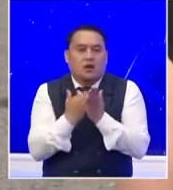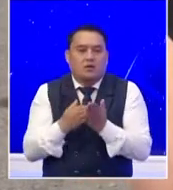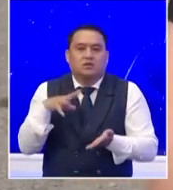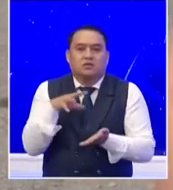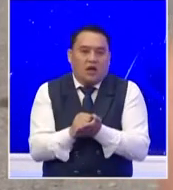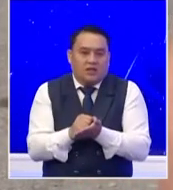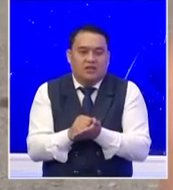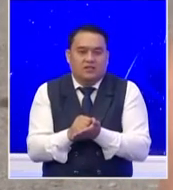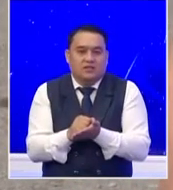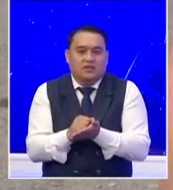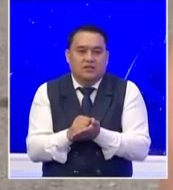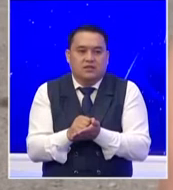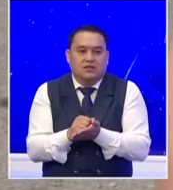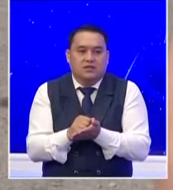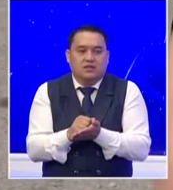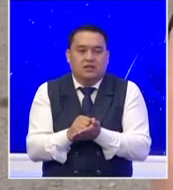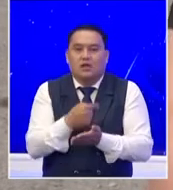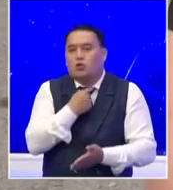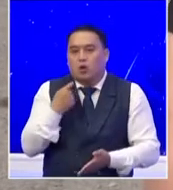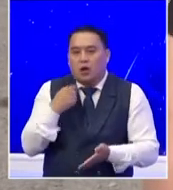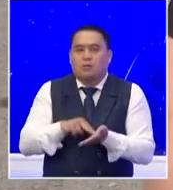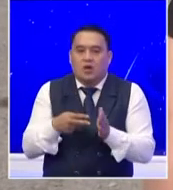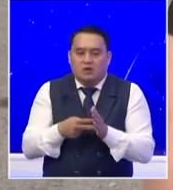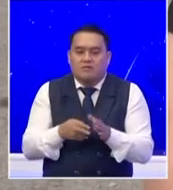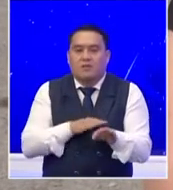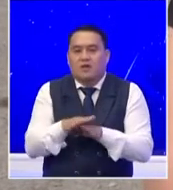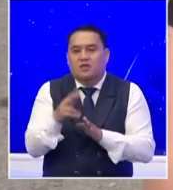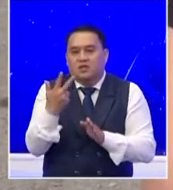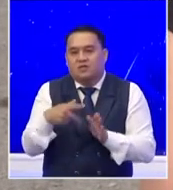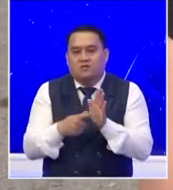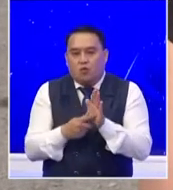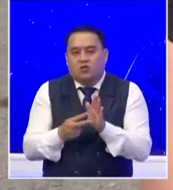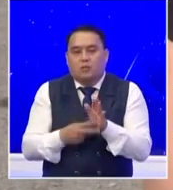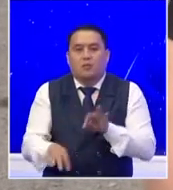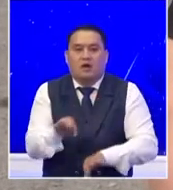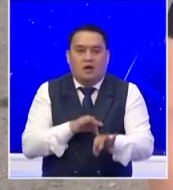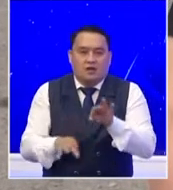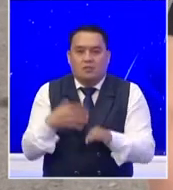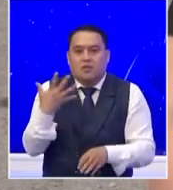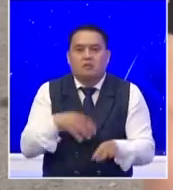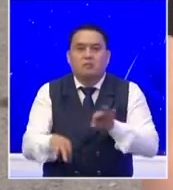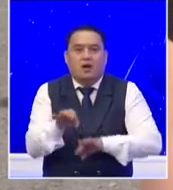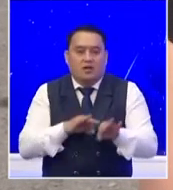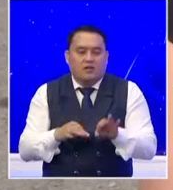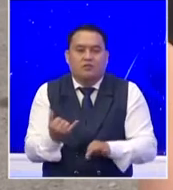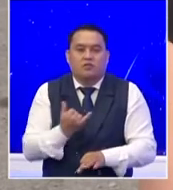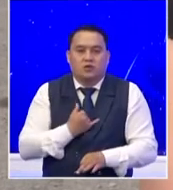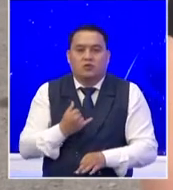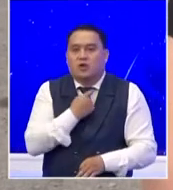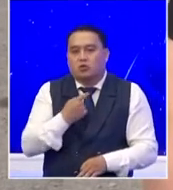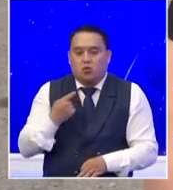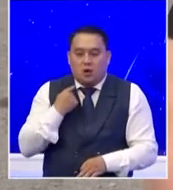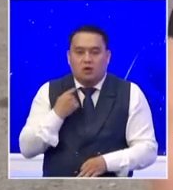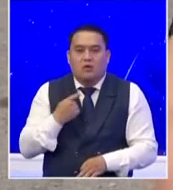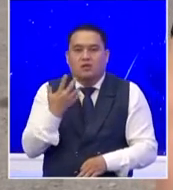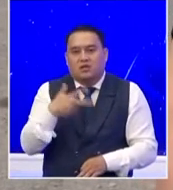карта занятости» в городе Талдыкургане планируется реализовать 38 проектов. Из них 5 проектов – это по областным